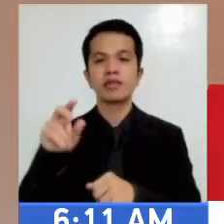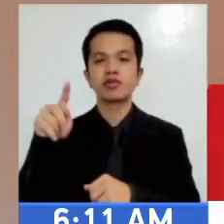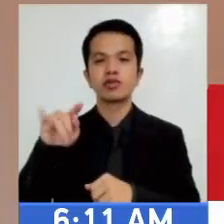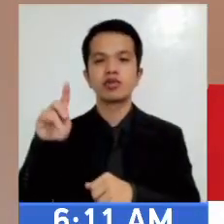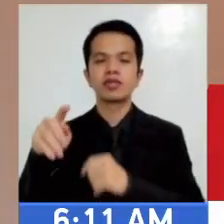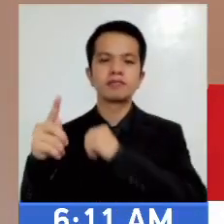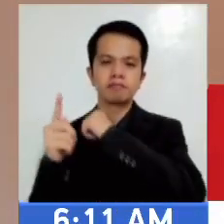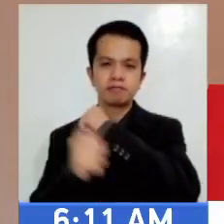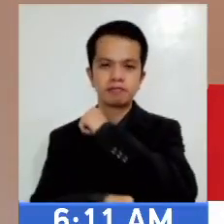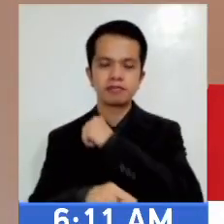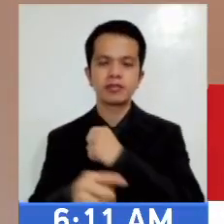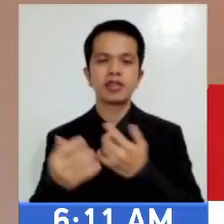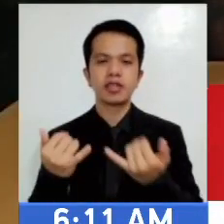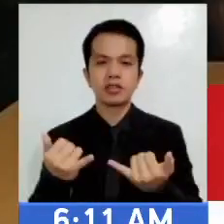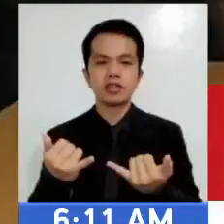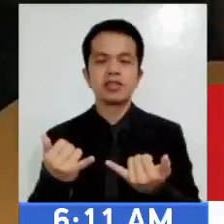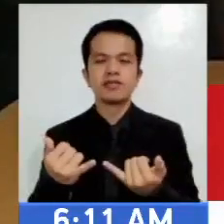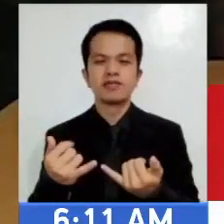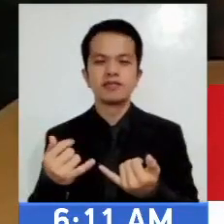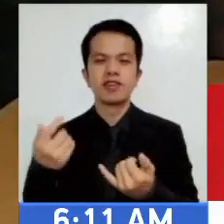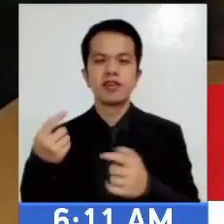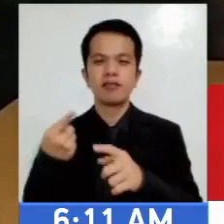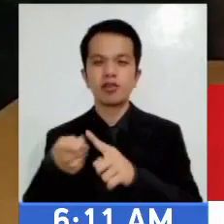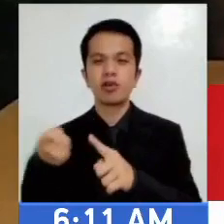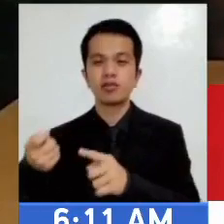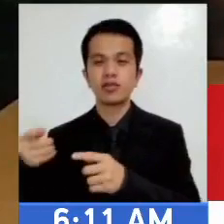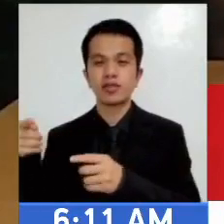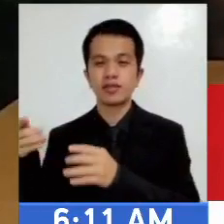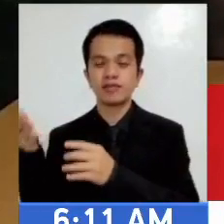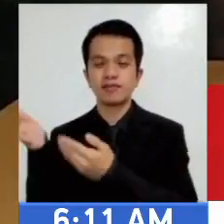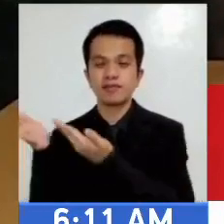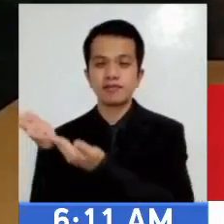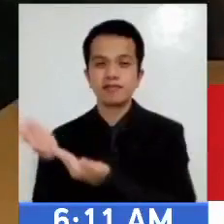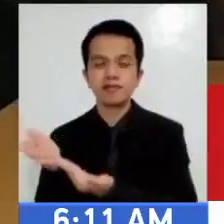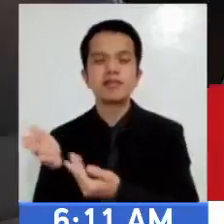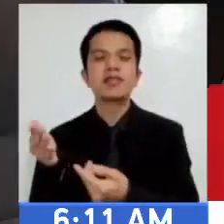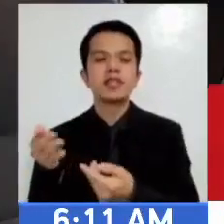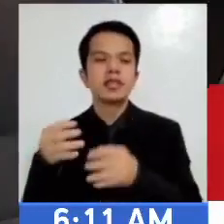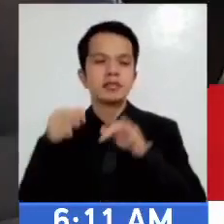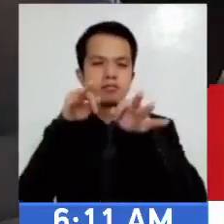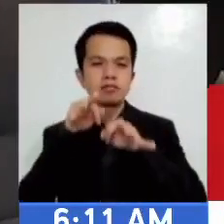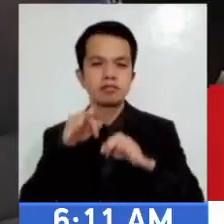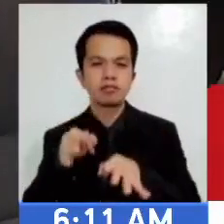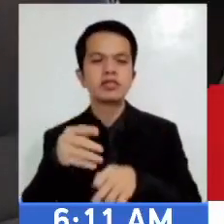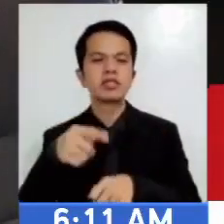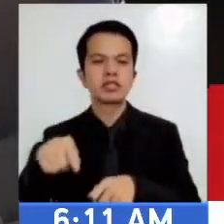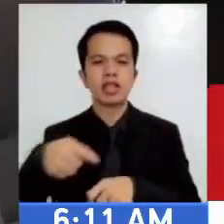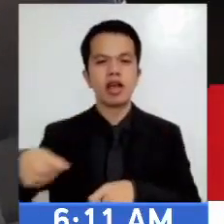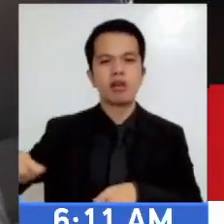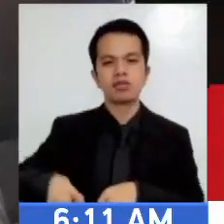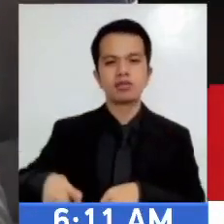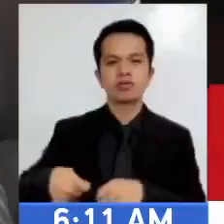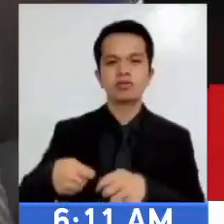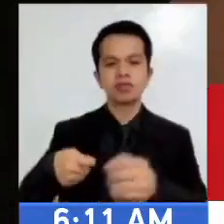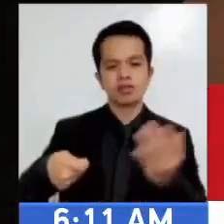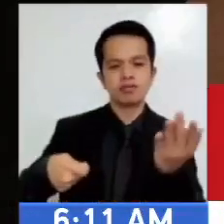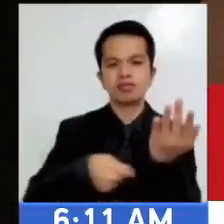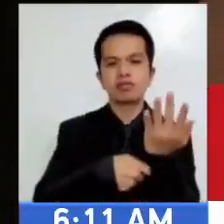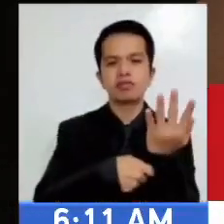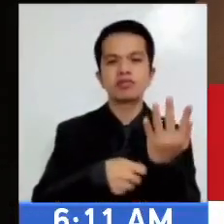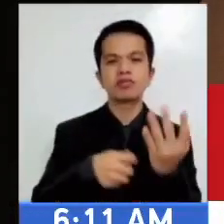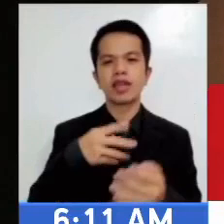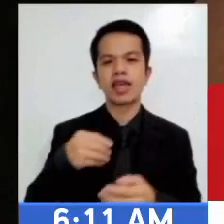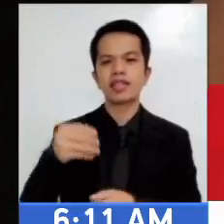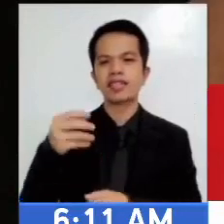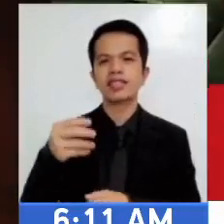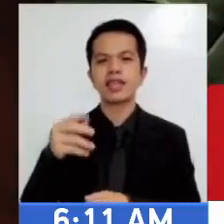aligasyon ni na Ronald Usman at Jonathan Escopete na sinaksak umano sila ni Bantag sa kamay at hita. Pagkatapos, sinuhulan umano sila